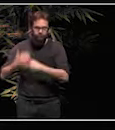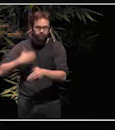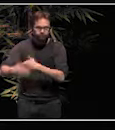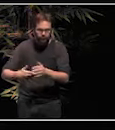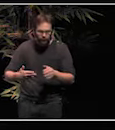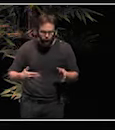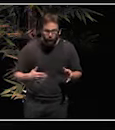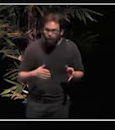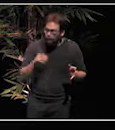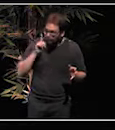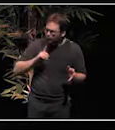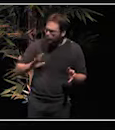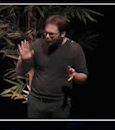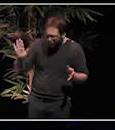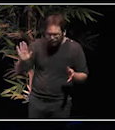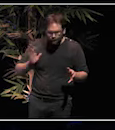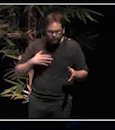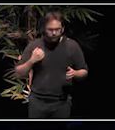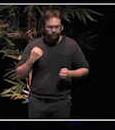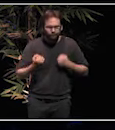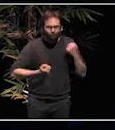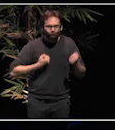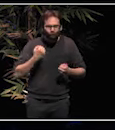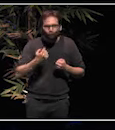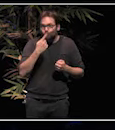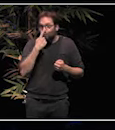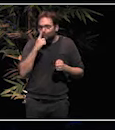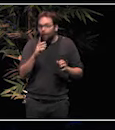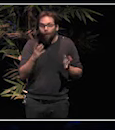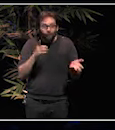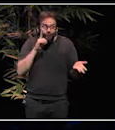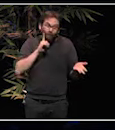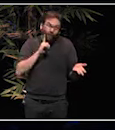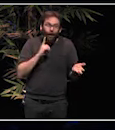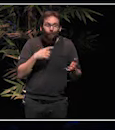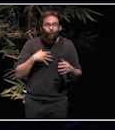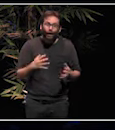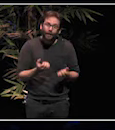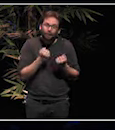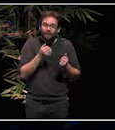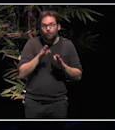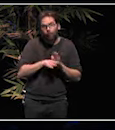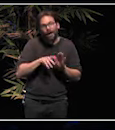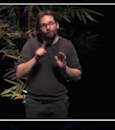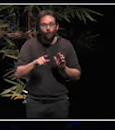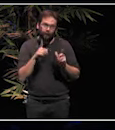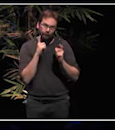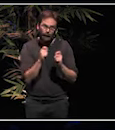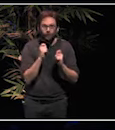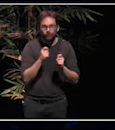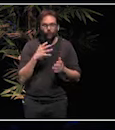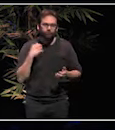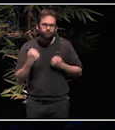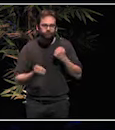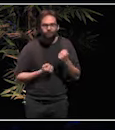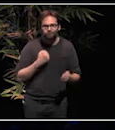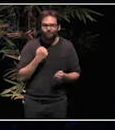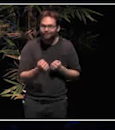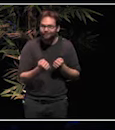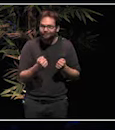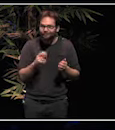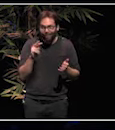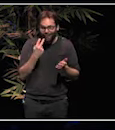Et nous, on est un peu plus... On se dit que, vu qu'on est des femmes, on a moins de capacité, donc on doit ménager un petit peu notre monture, comme on dit.